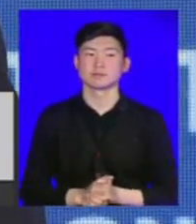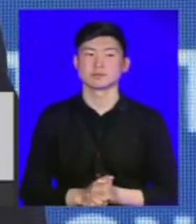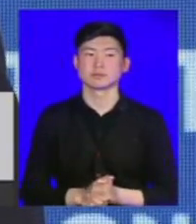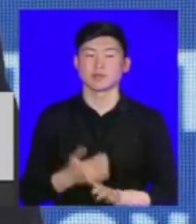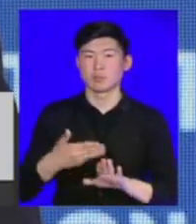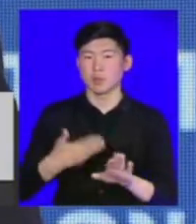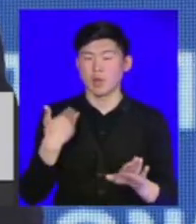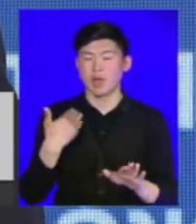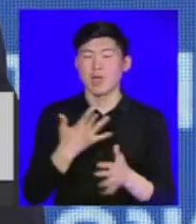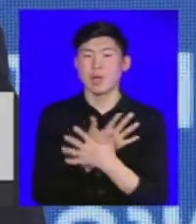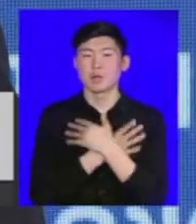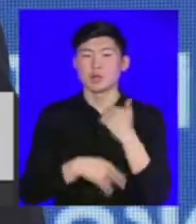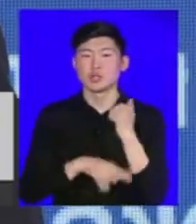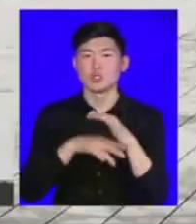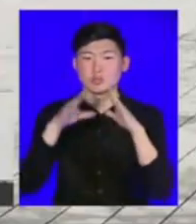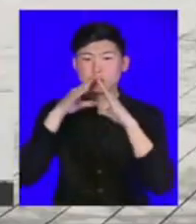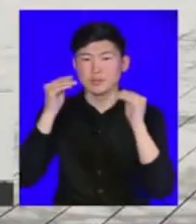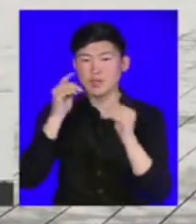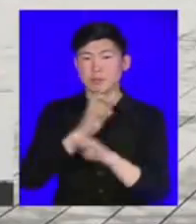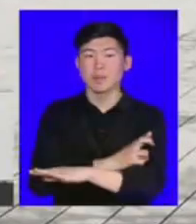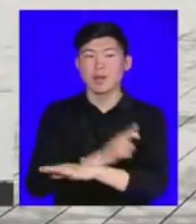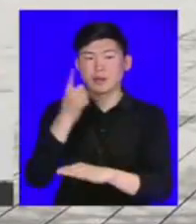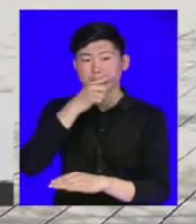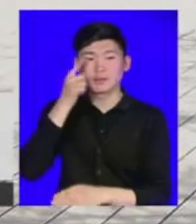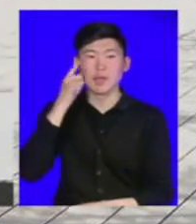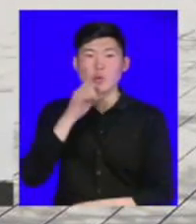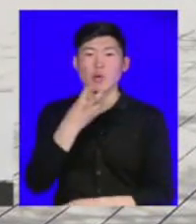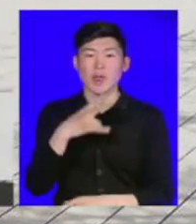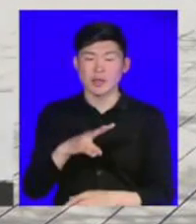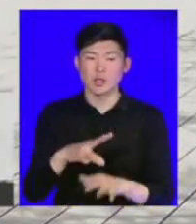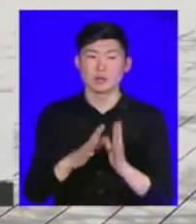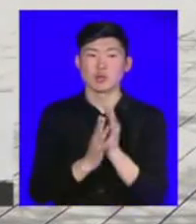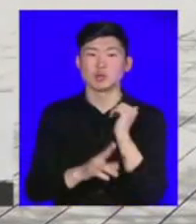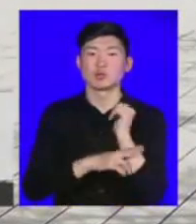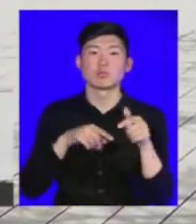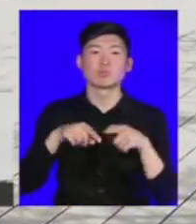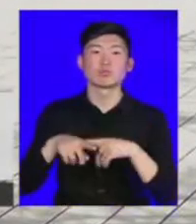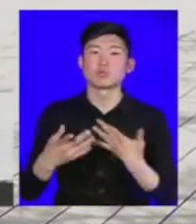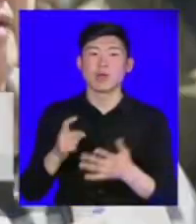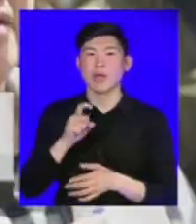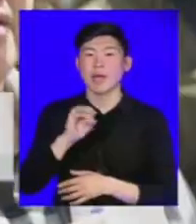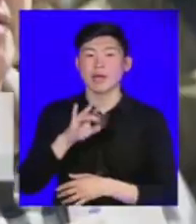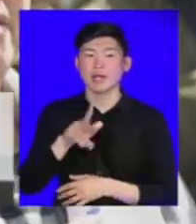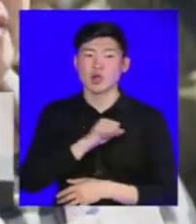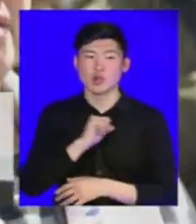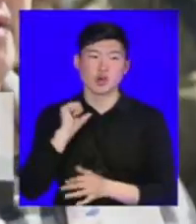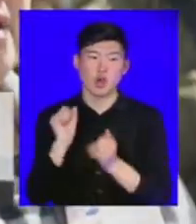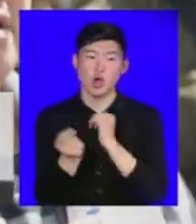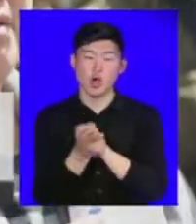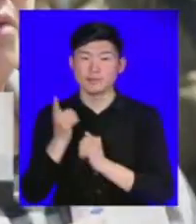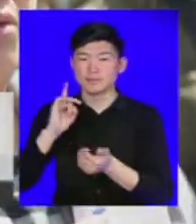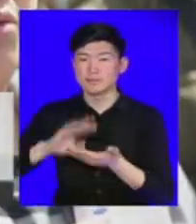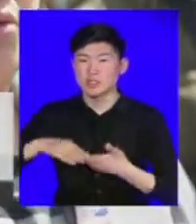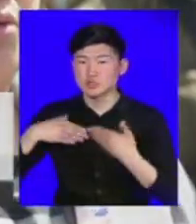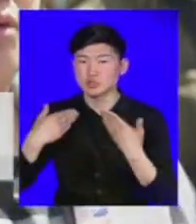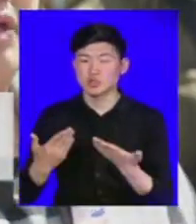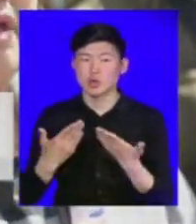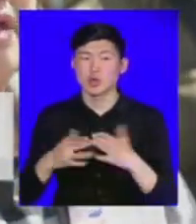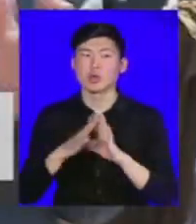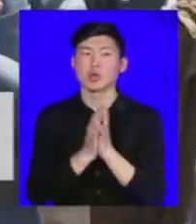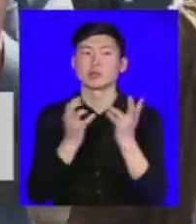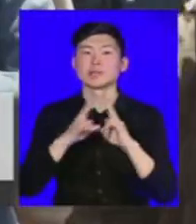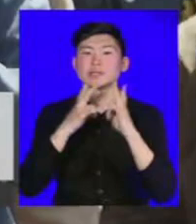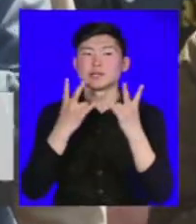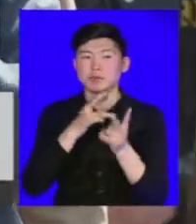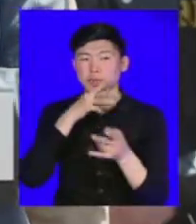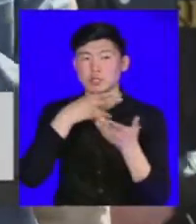Өнгөрсөн амралтын өдөр Мишель байгаль орчин тань мэдхэн хүрээлэнд зохион байгуулсан өдрөлхийн үеэр харьяа газрууд өөр өөрсдөө онцлогийг сурталчлан олон нийтэд мэдээлэл